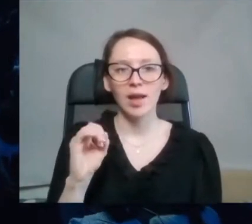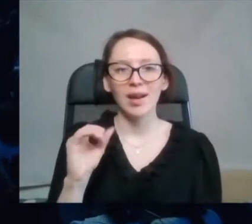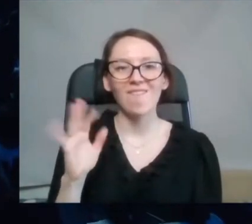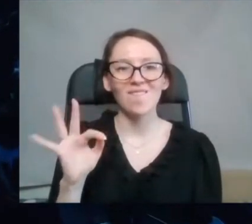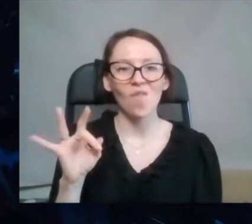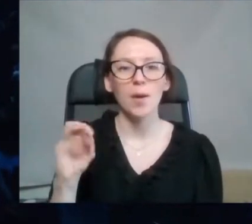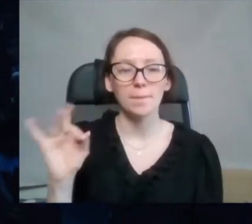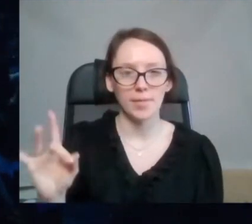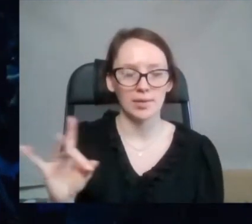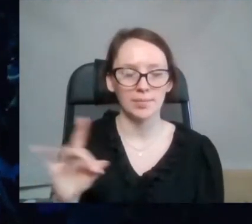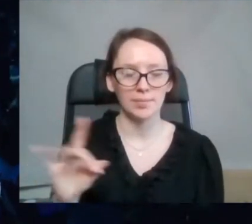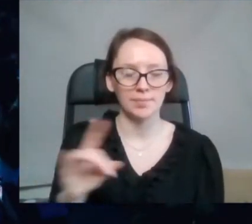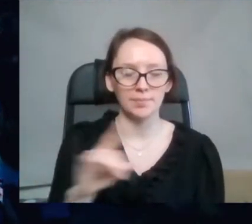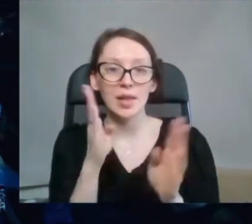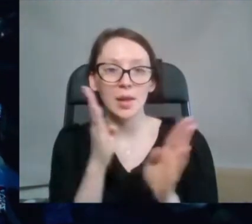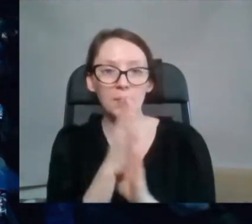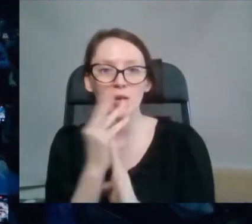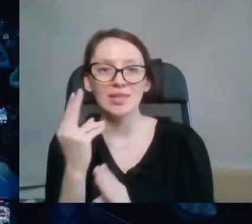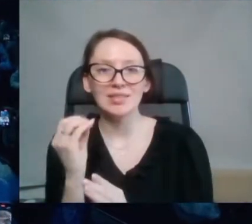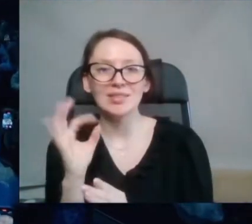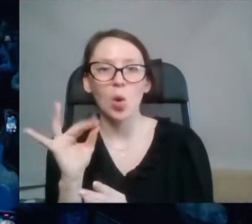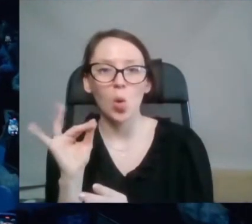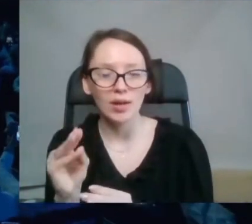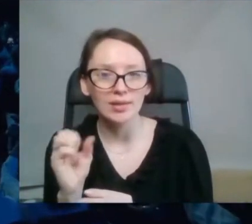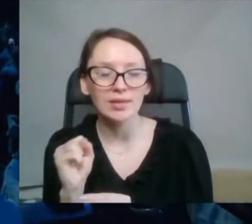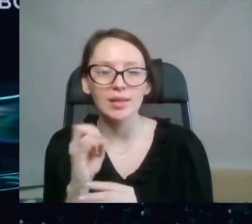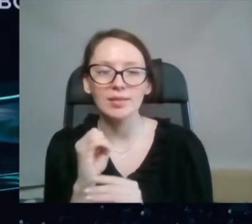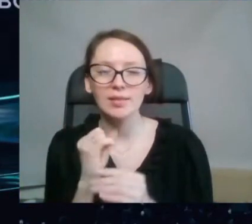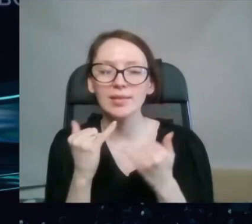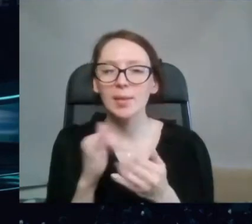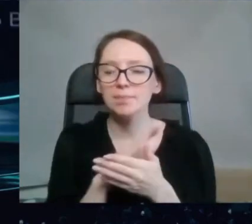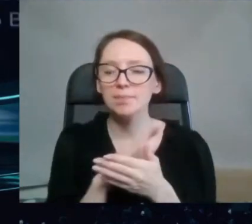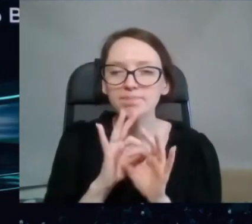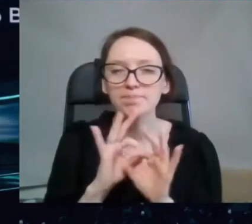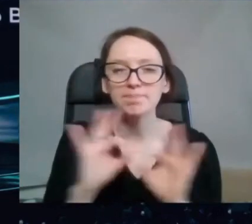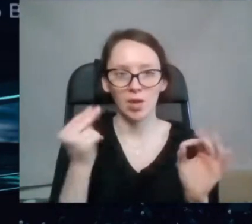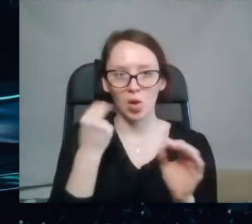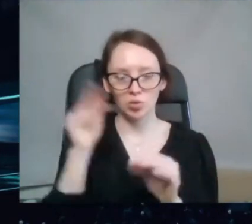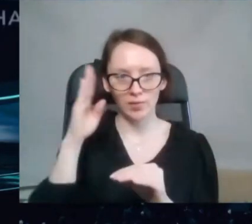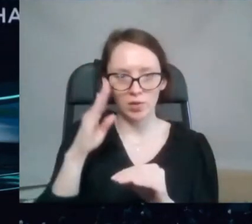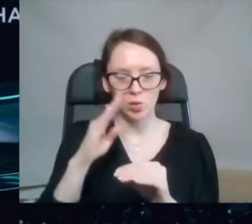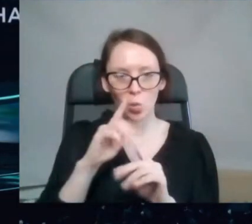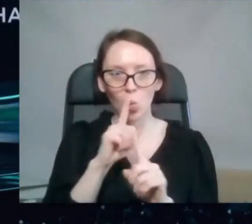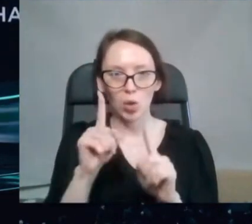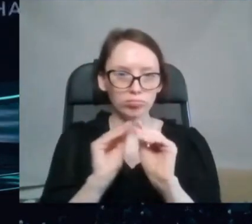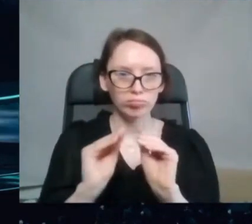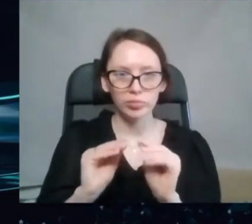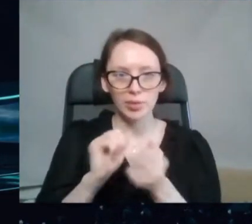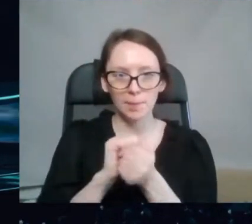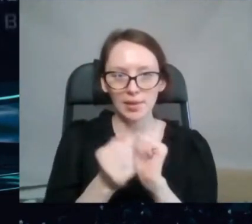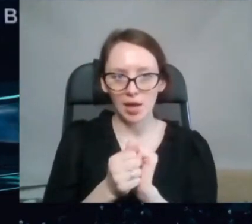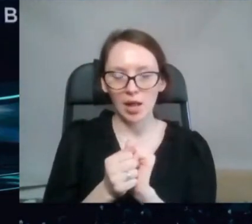Сила природного циолита для безупречного качества воды. Уникальная структура минерала надежно связывает и удерживает вредные